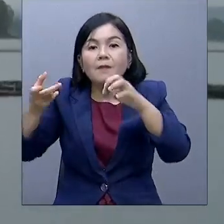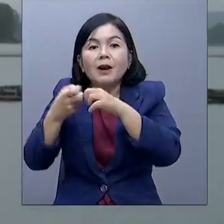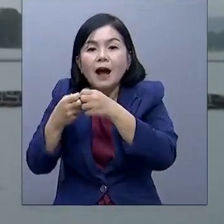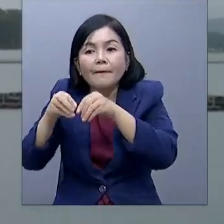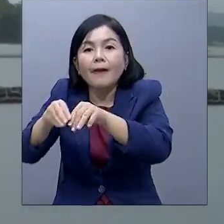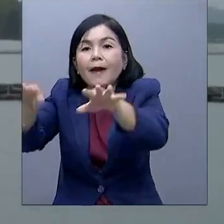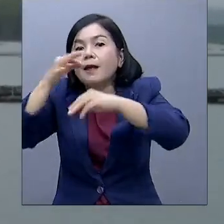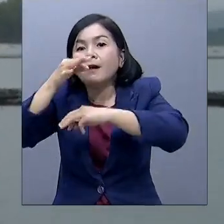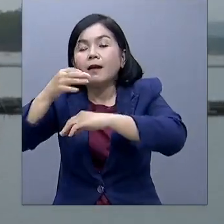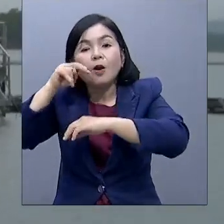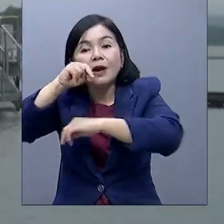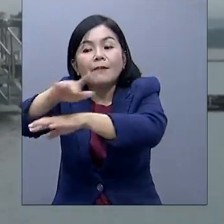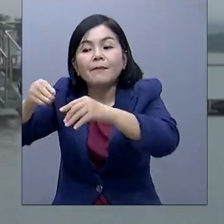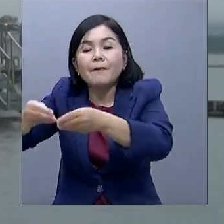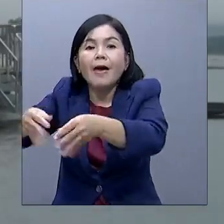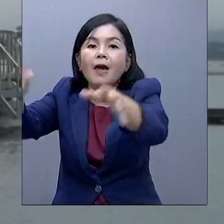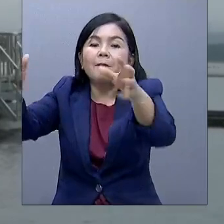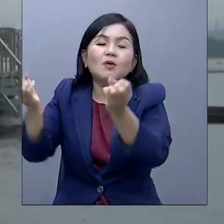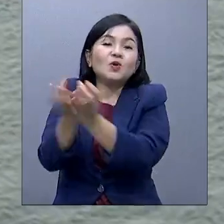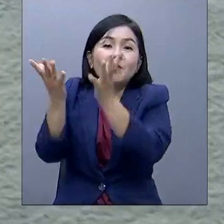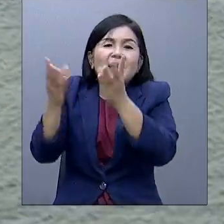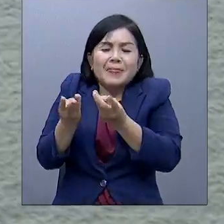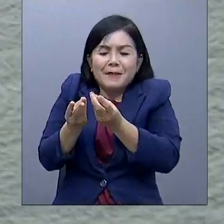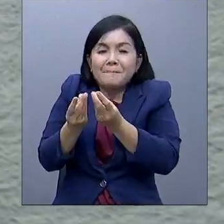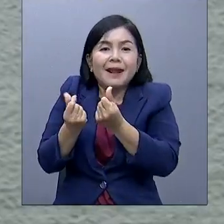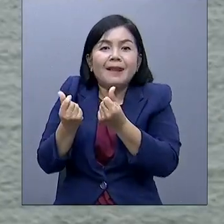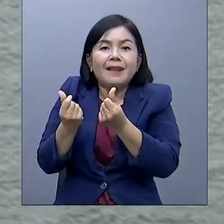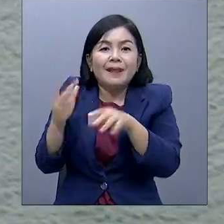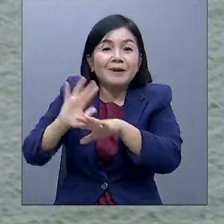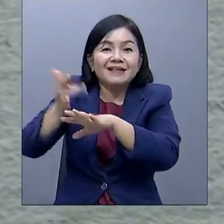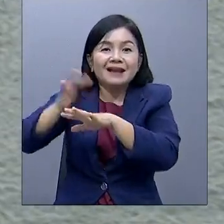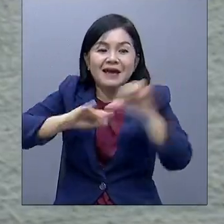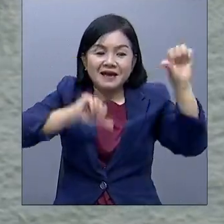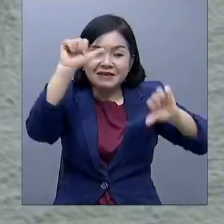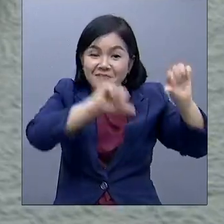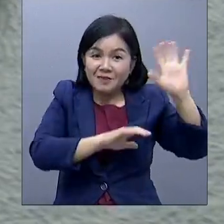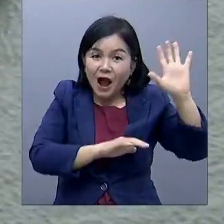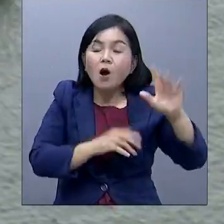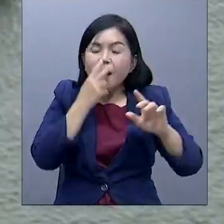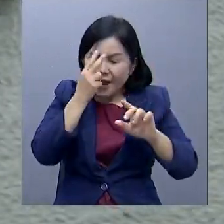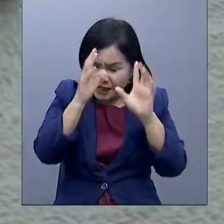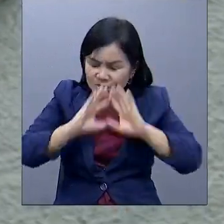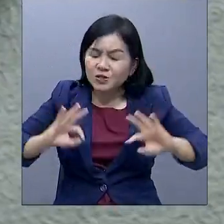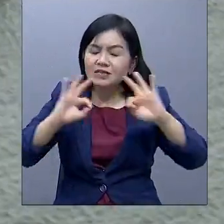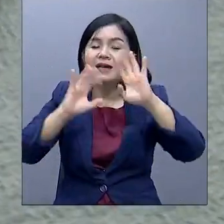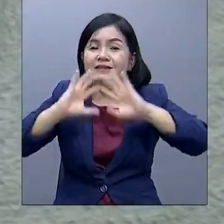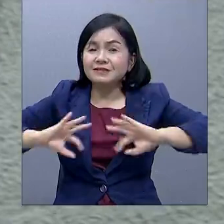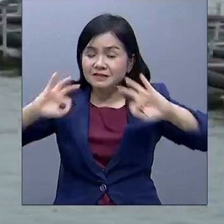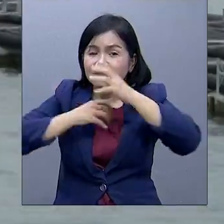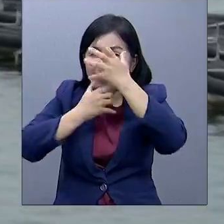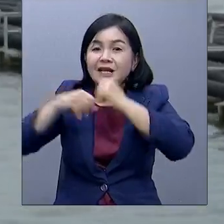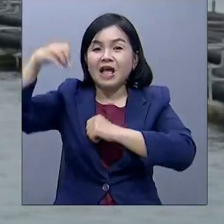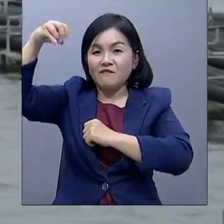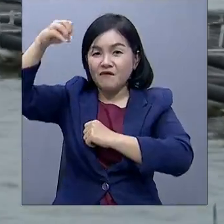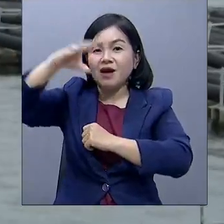งน้ำเนี่ยก็ไม่มีผลกระทบเพราะว่ามันเป็นน้ำมันพืช ครับ นะครับนี่ก็สิ่งที่กพ.เราให้ความสำคัญต่อสิ่งแวดล้อมอะไรต่างๆ แล้ว